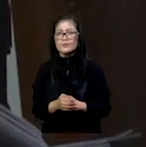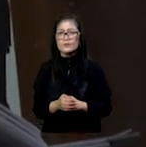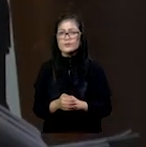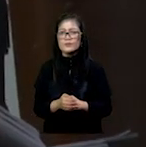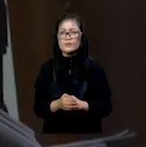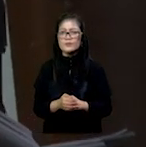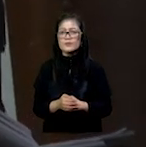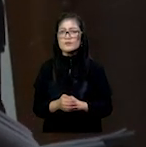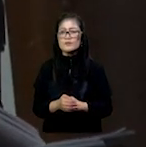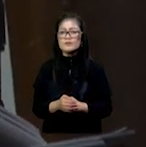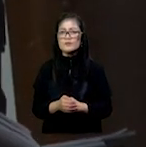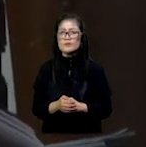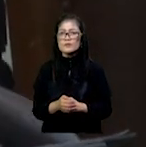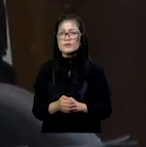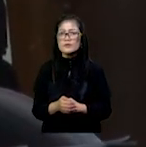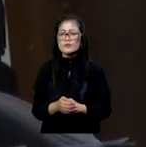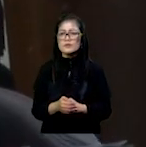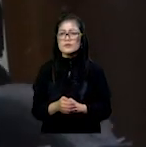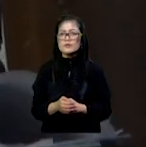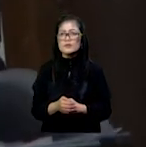terhadap terdakwa dengan pidana penjara selama